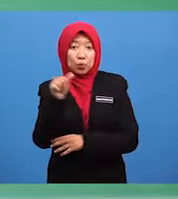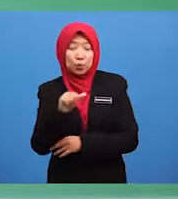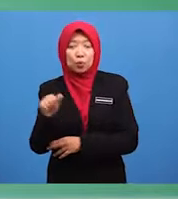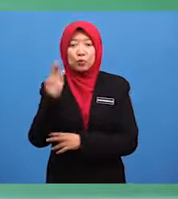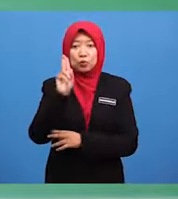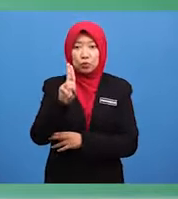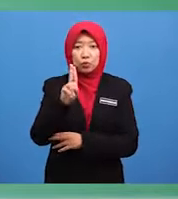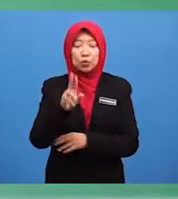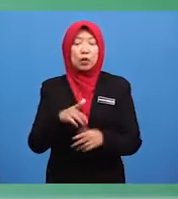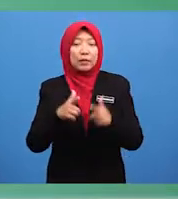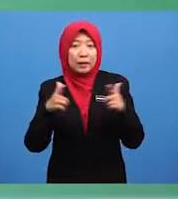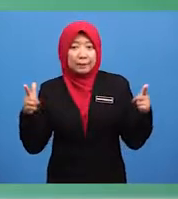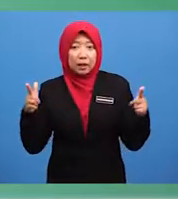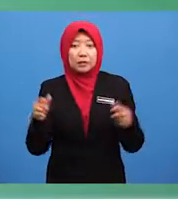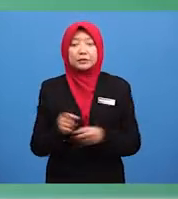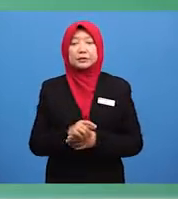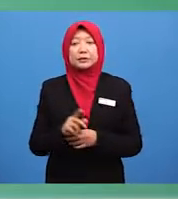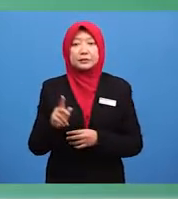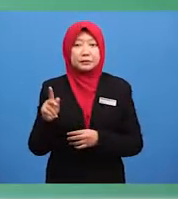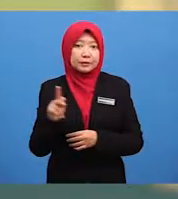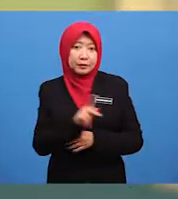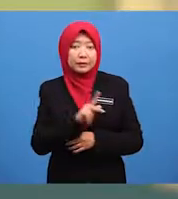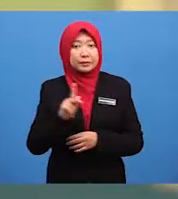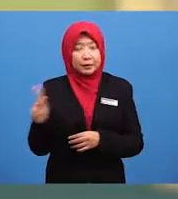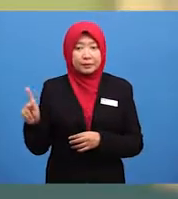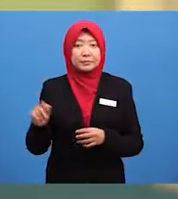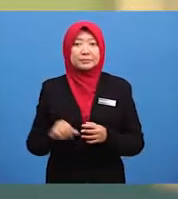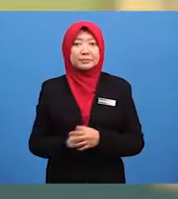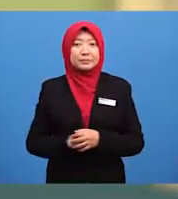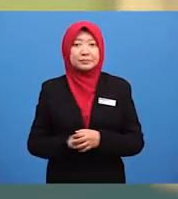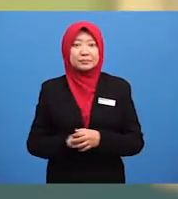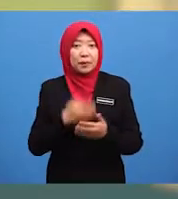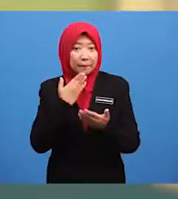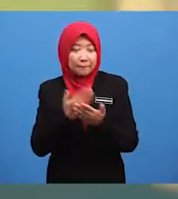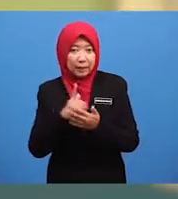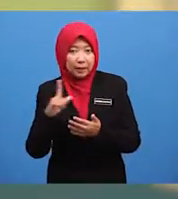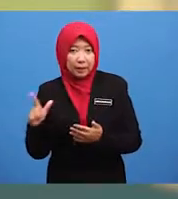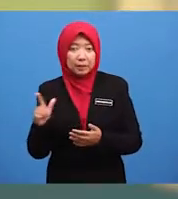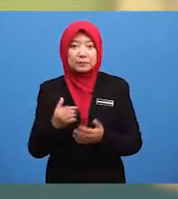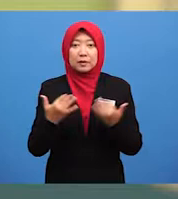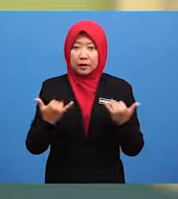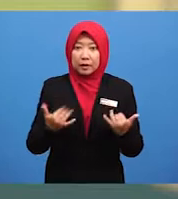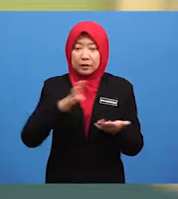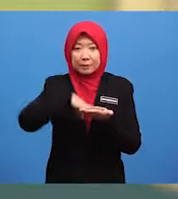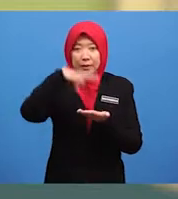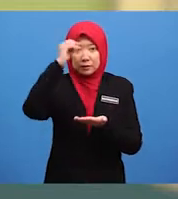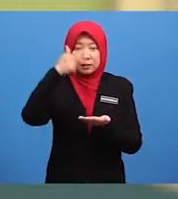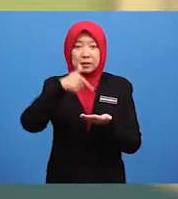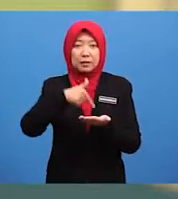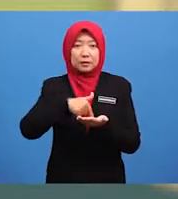melebar di kiri dan kanan sungai. Baiklah murid-murid, mari kita belajar lagi tajuk